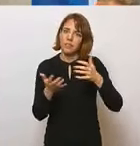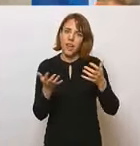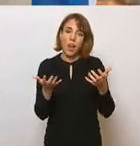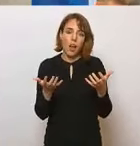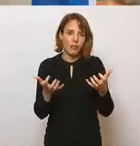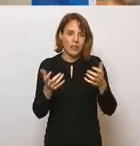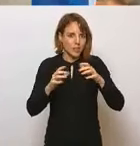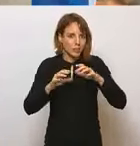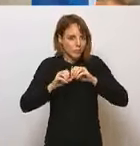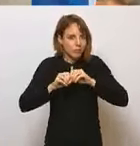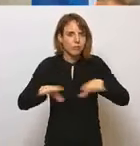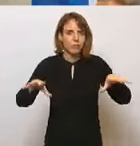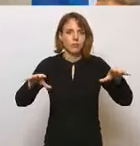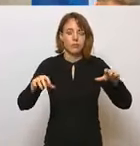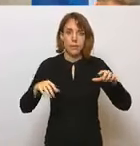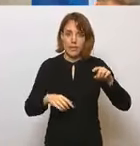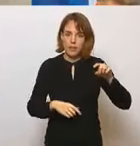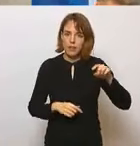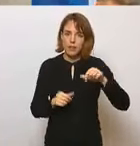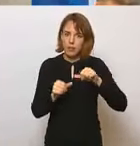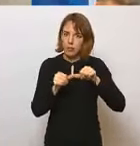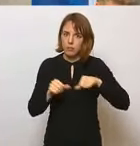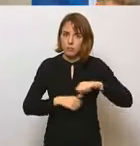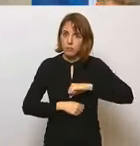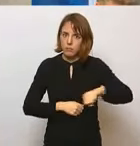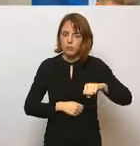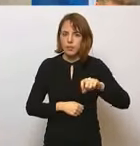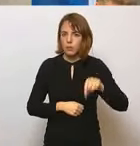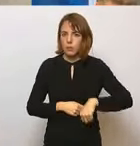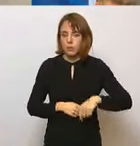que ça fonctionne, il faut aller très vite dans son adoption.